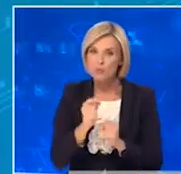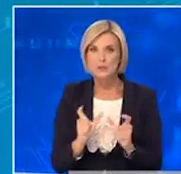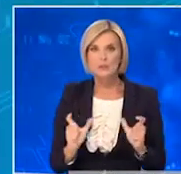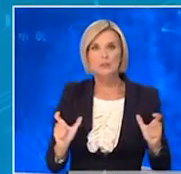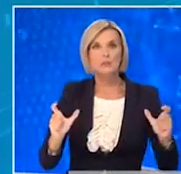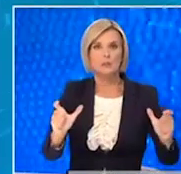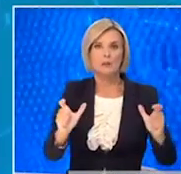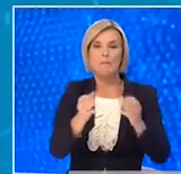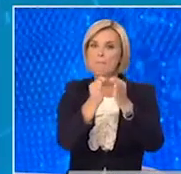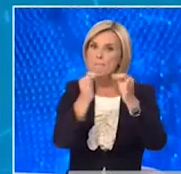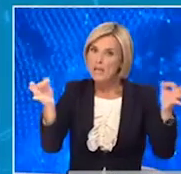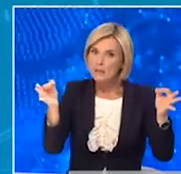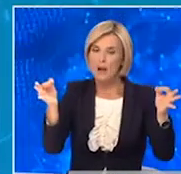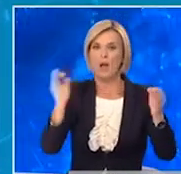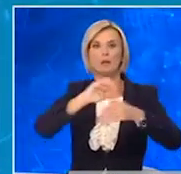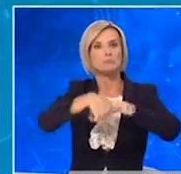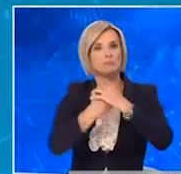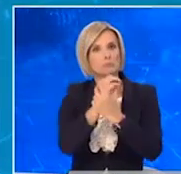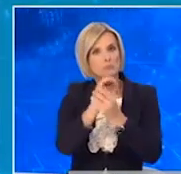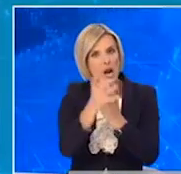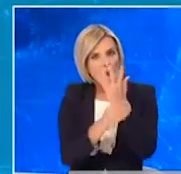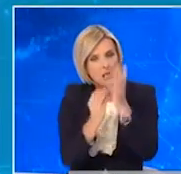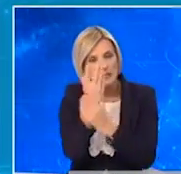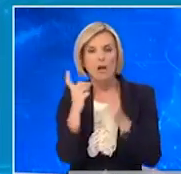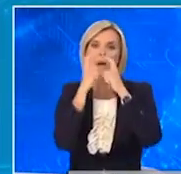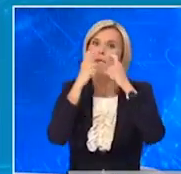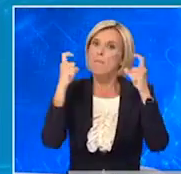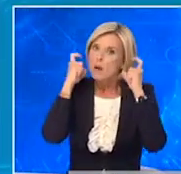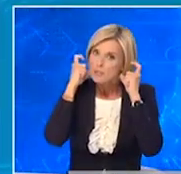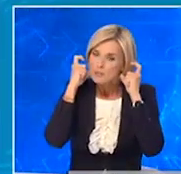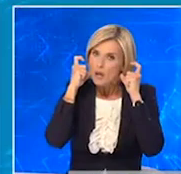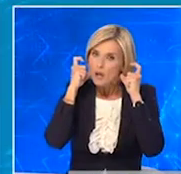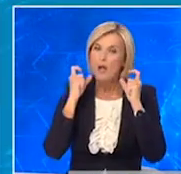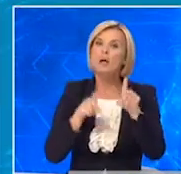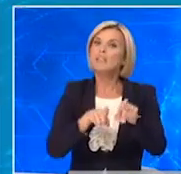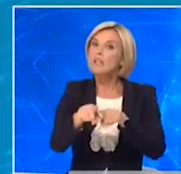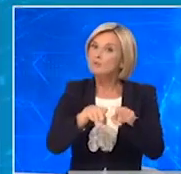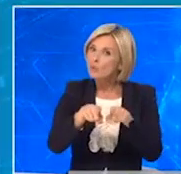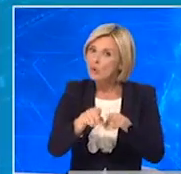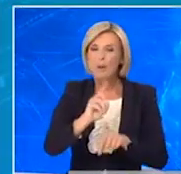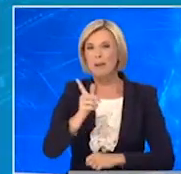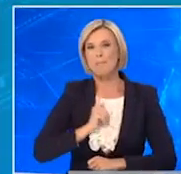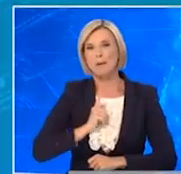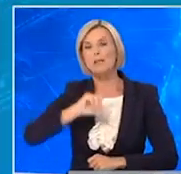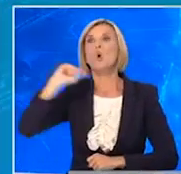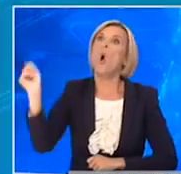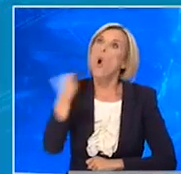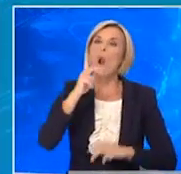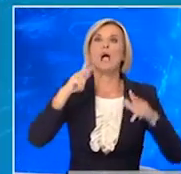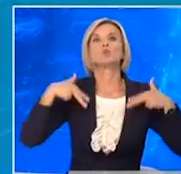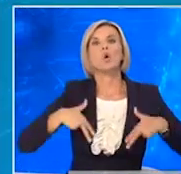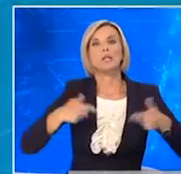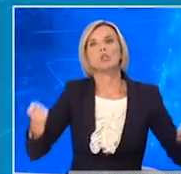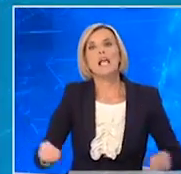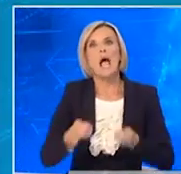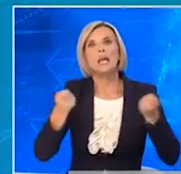κρατήσουμε τα μέτρα, τις αποστάσεις, όπου χρειάζεται να φορέσουμε τη μάσκα και ταυτόχρονα ας μην περιμένουμε τα πάντα από τους ελεγκτικούς